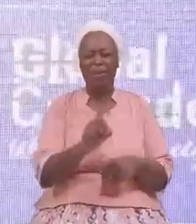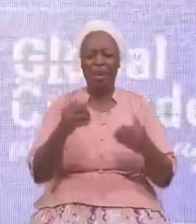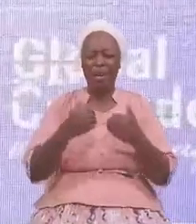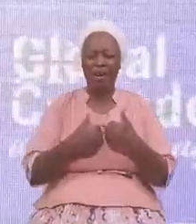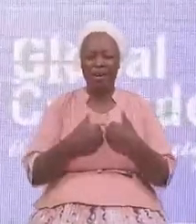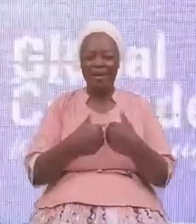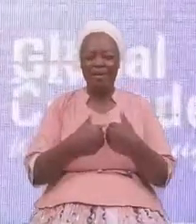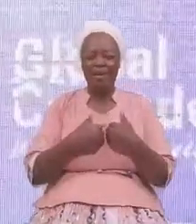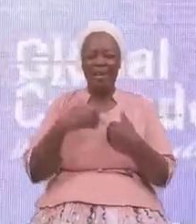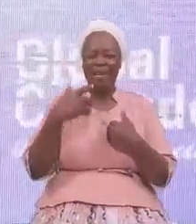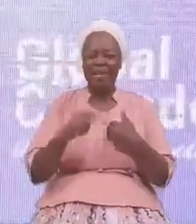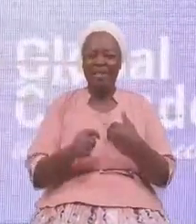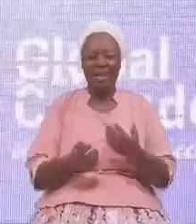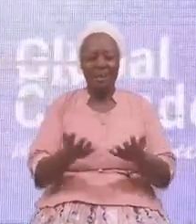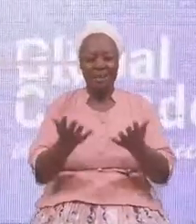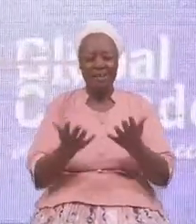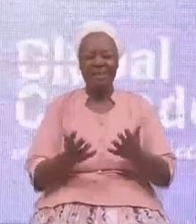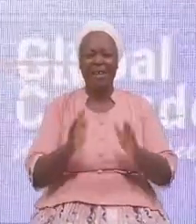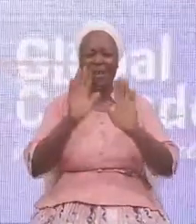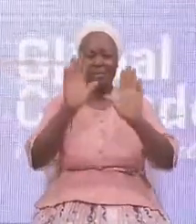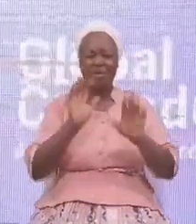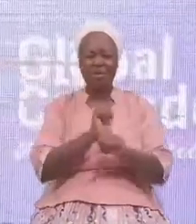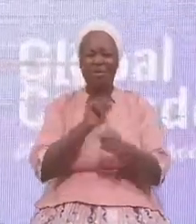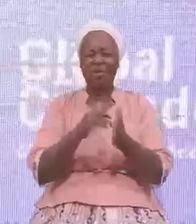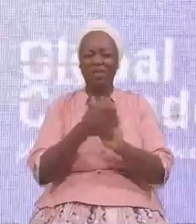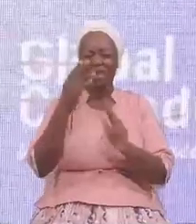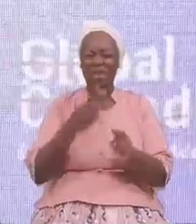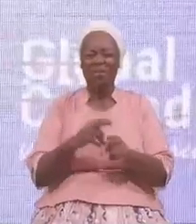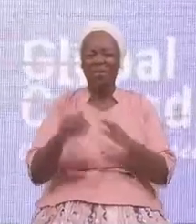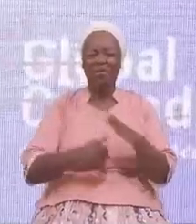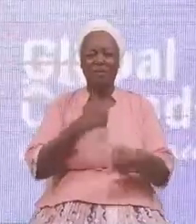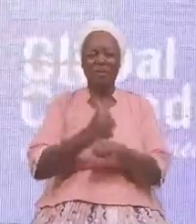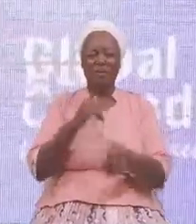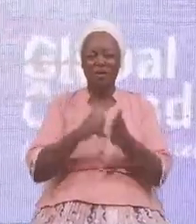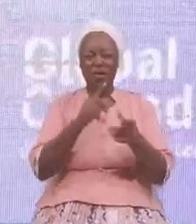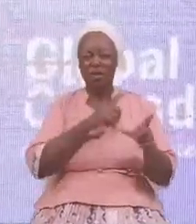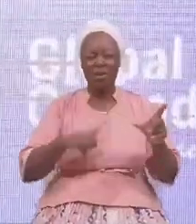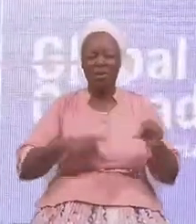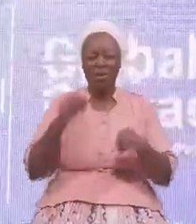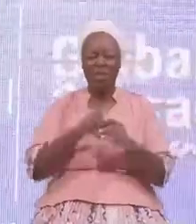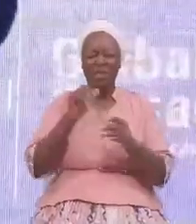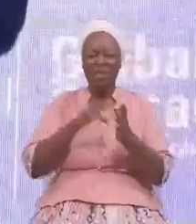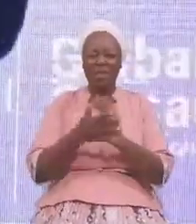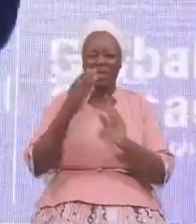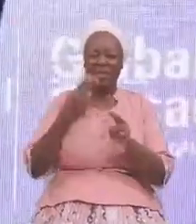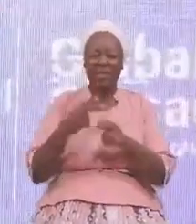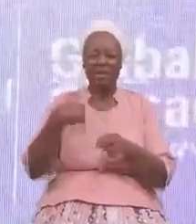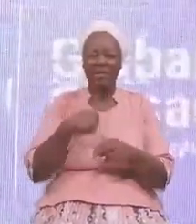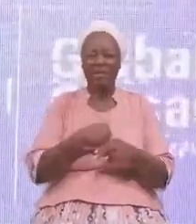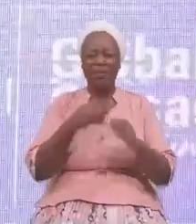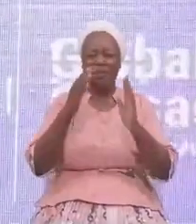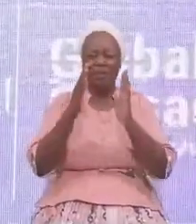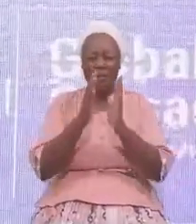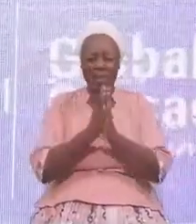ait les miracles désirés. Confirme le Seigneur. Au nom de Jésus, j'ai prié.